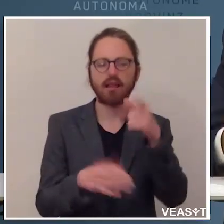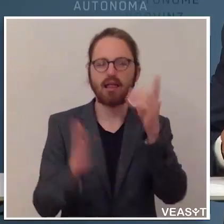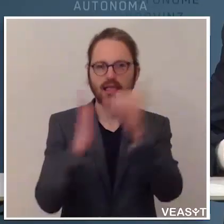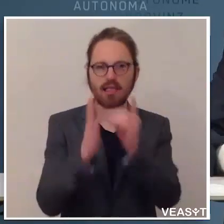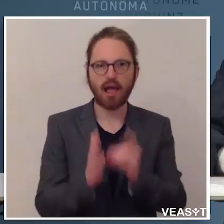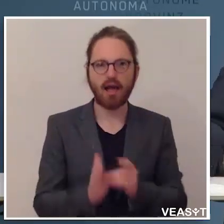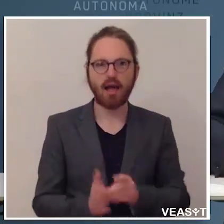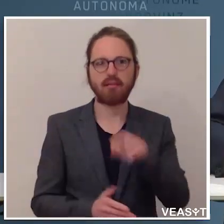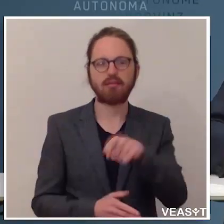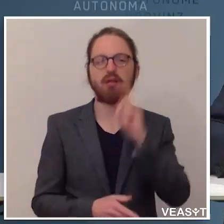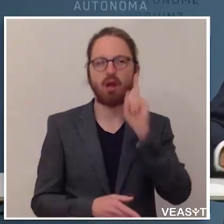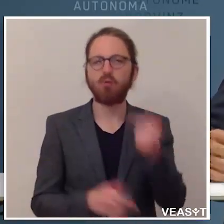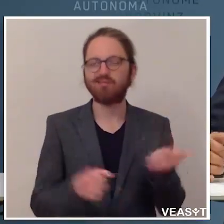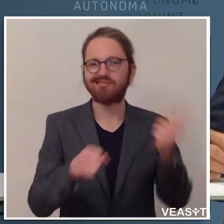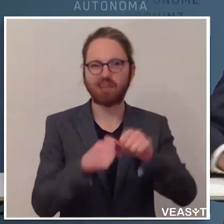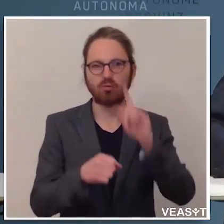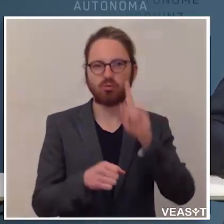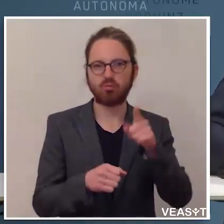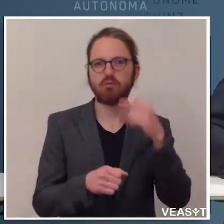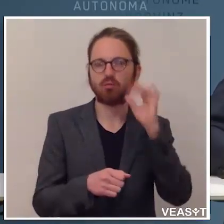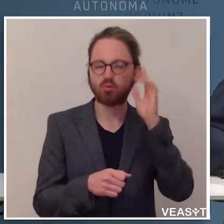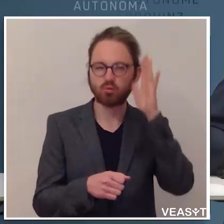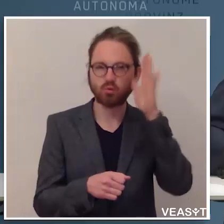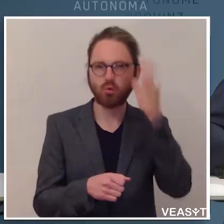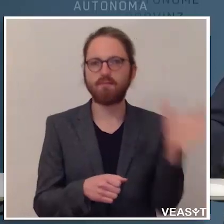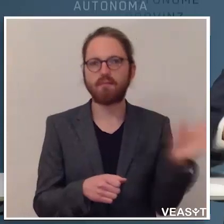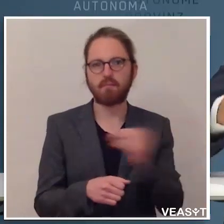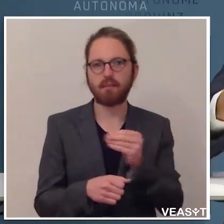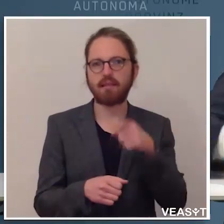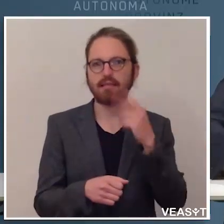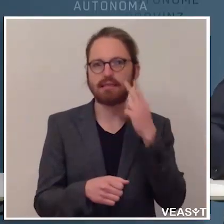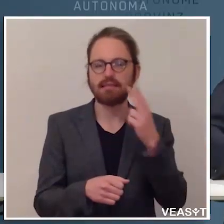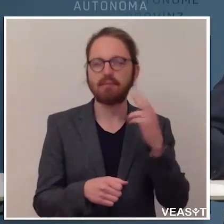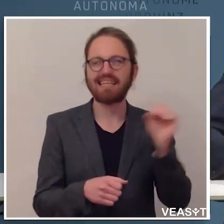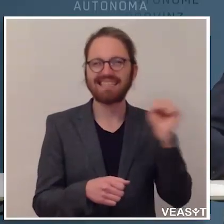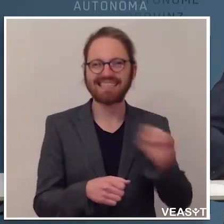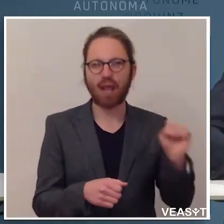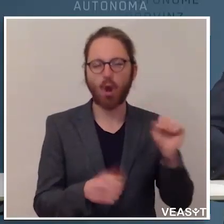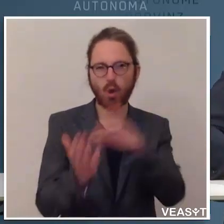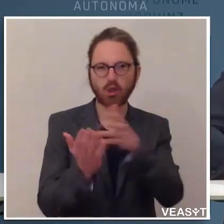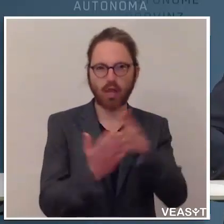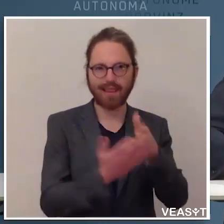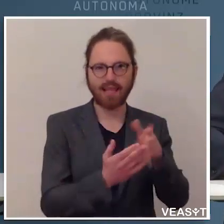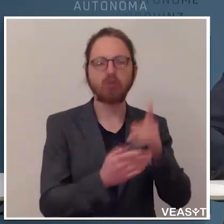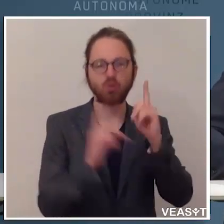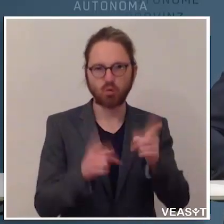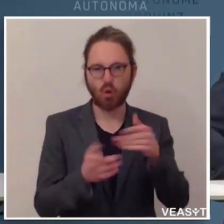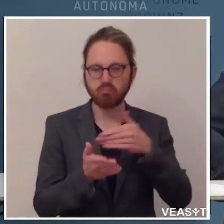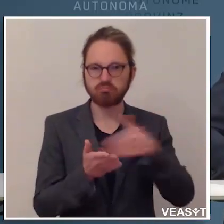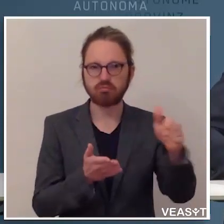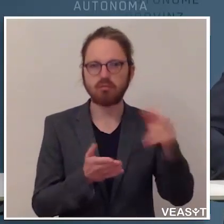im Verhältnis zu durchgeführten Personen und, und. Also all diese Daten werden laufend erhoben und noch zusätzlich jetzt die ergänzt in Zukunft durch